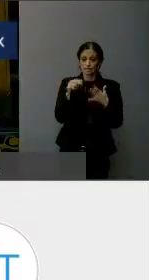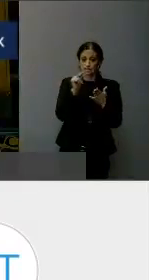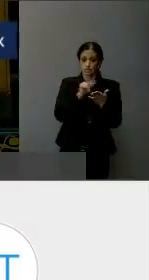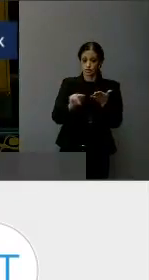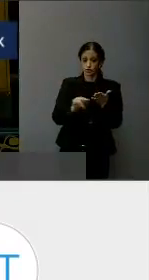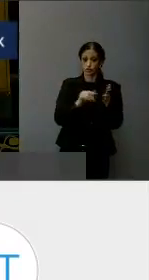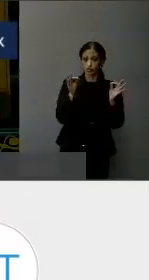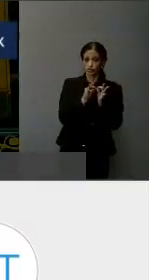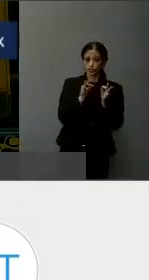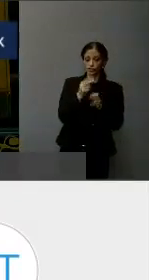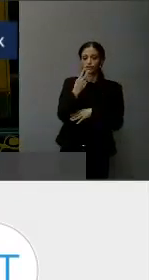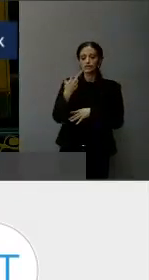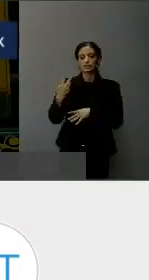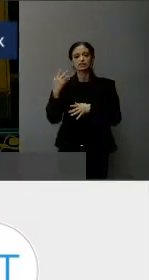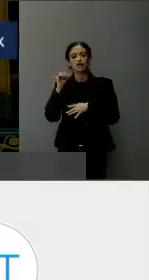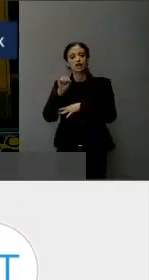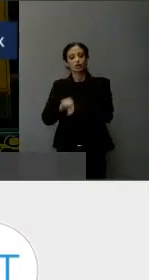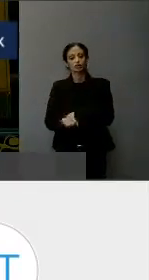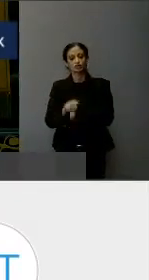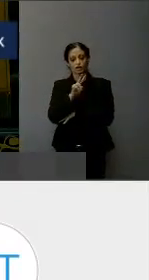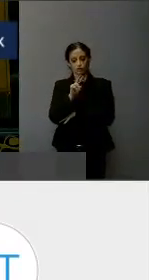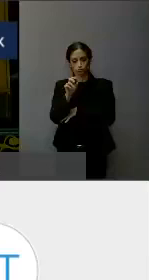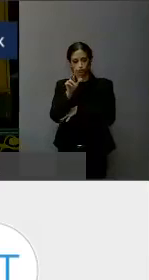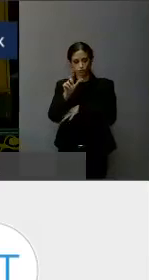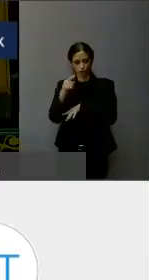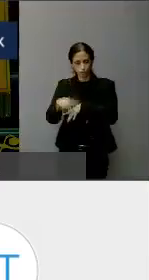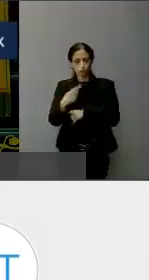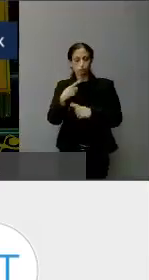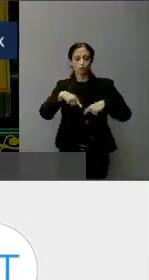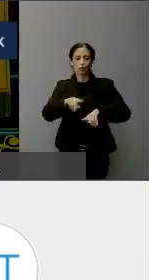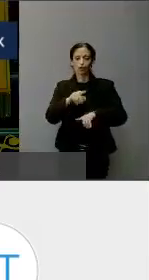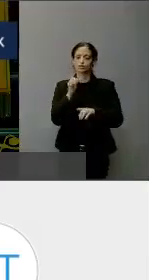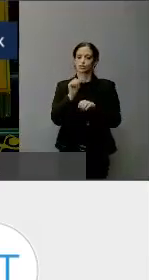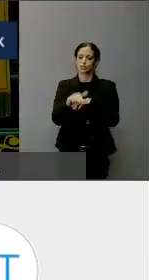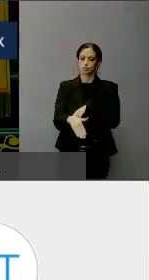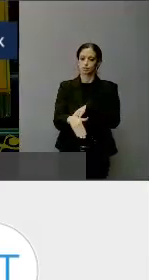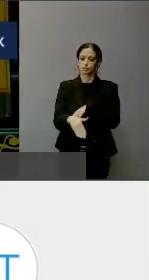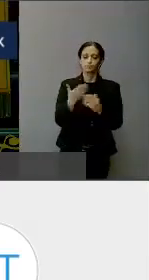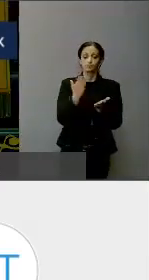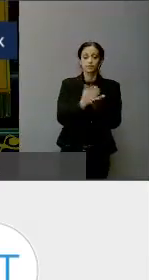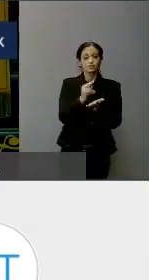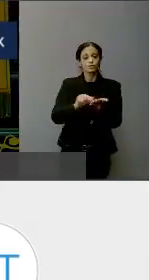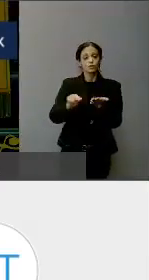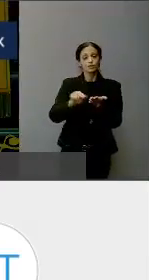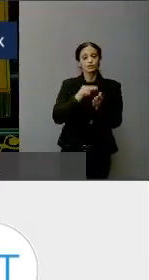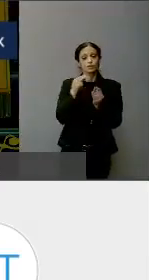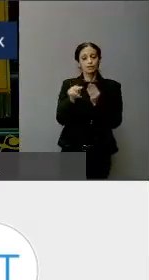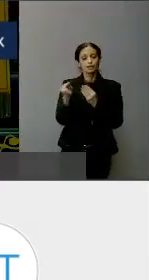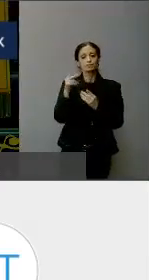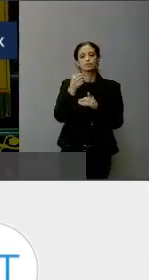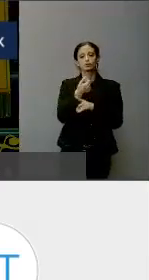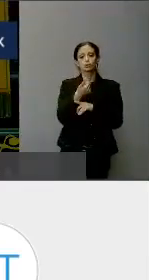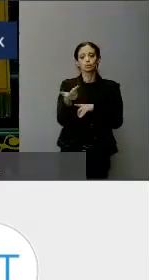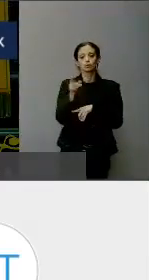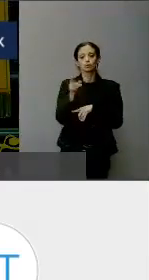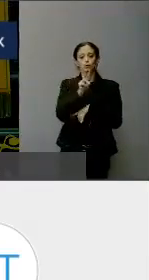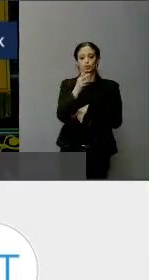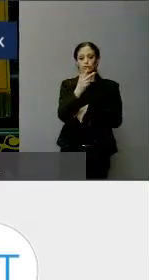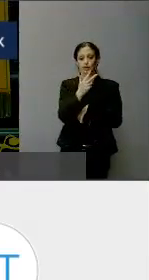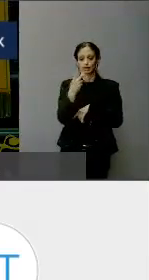23 contrari su 231 consiglio respinge in votazione l'emendamento numero 232